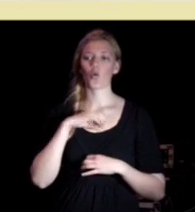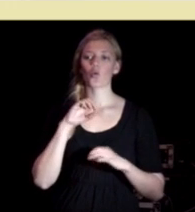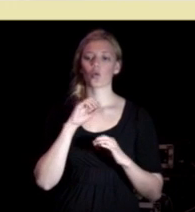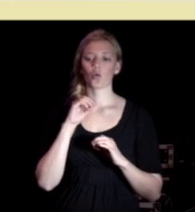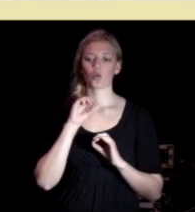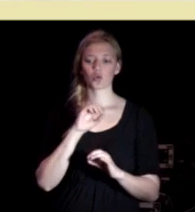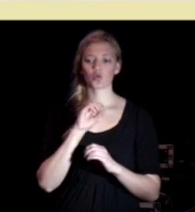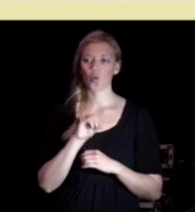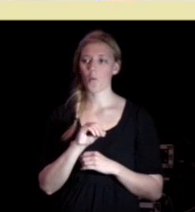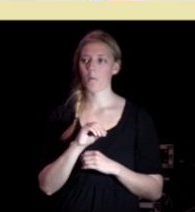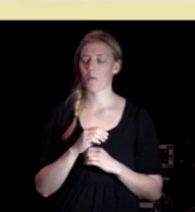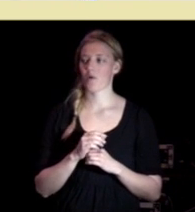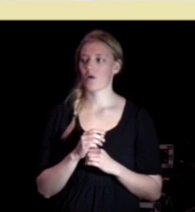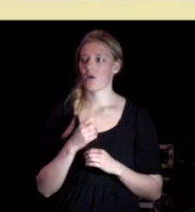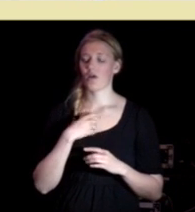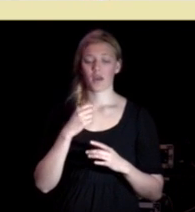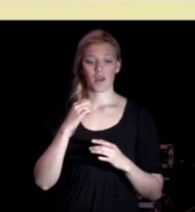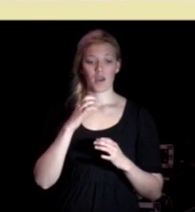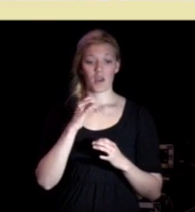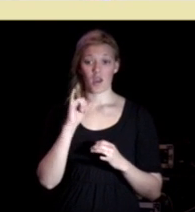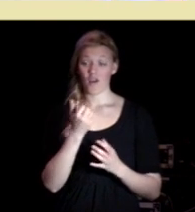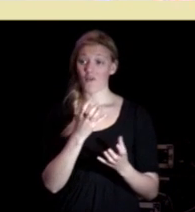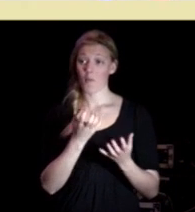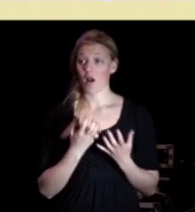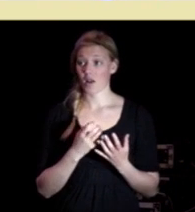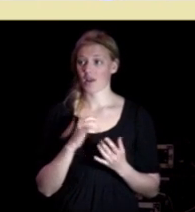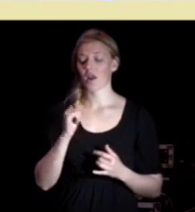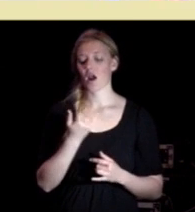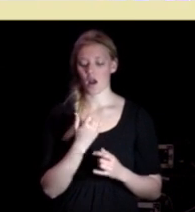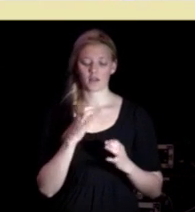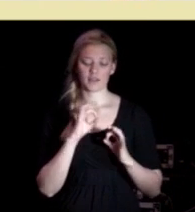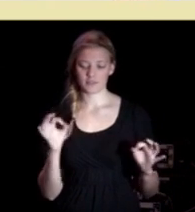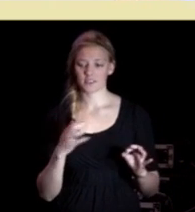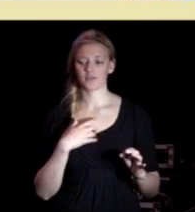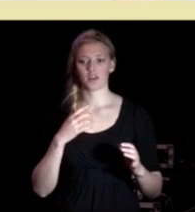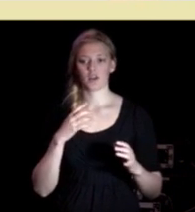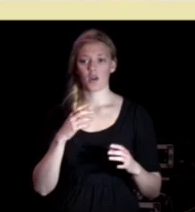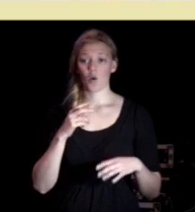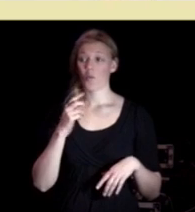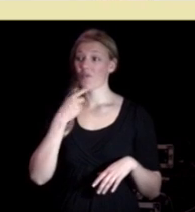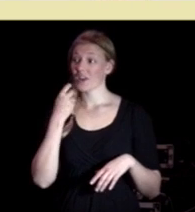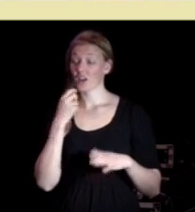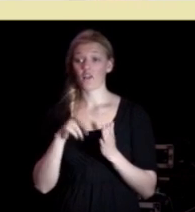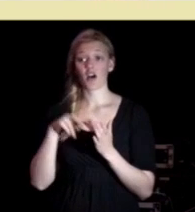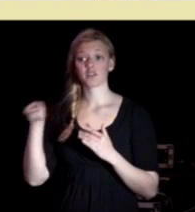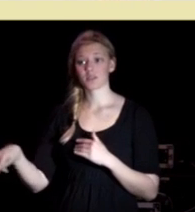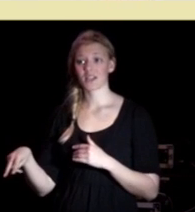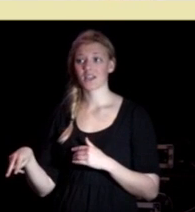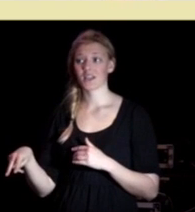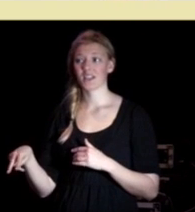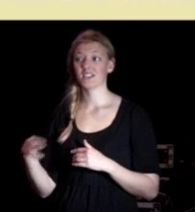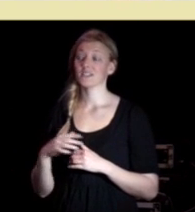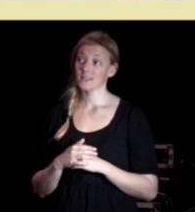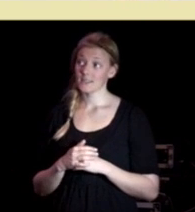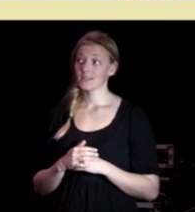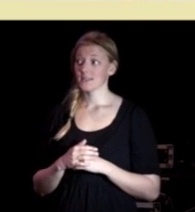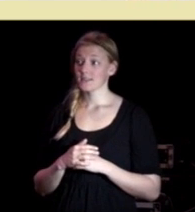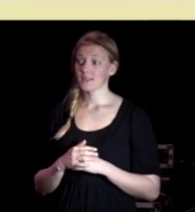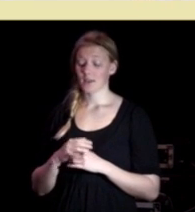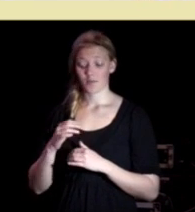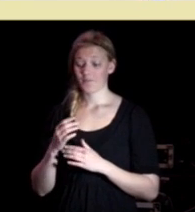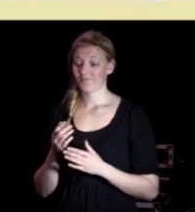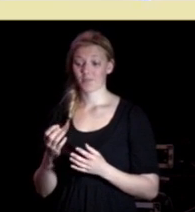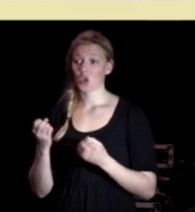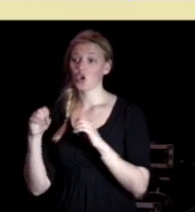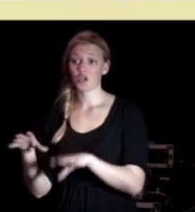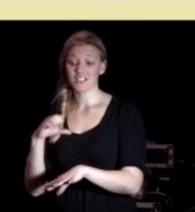fint det. Det er sånn vi gjør det i snitt. Ja, om fredagen har vi jo avspasering, så sier jeg, ja, det løser du ikke med